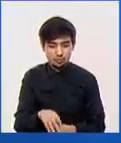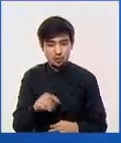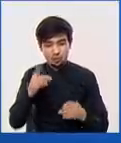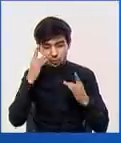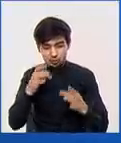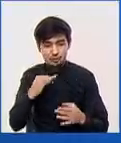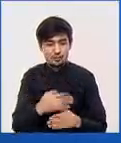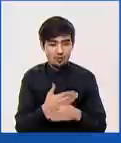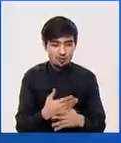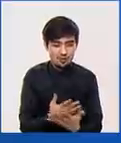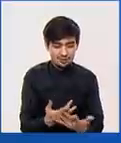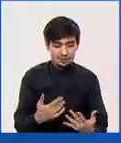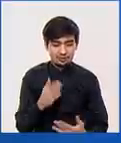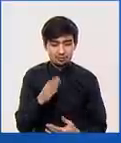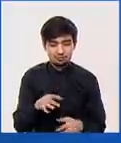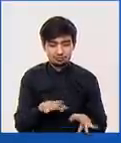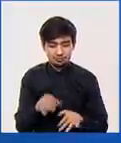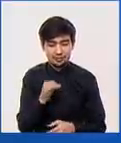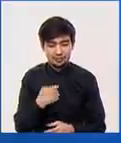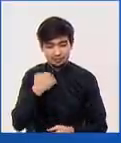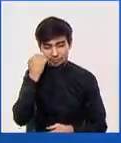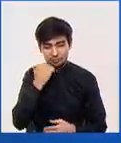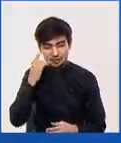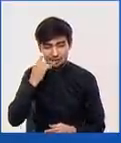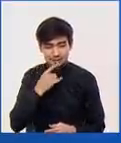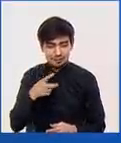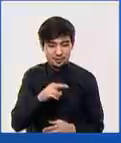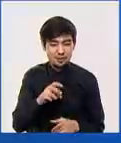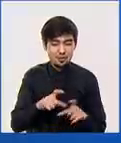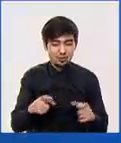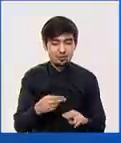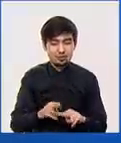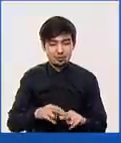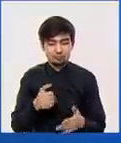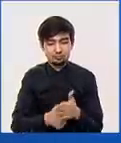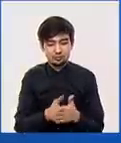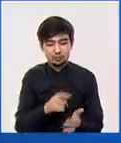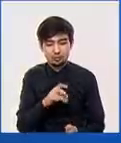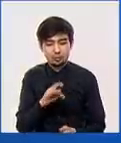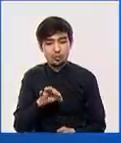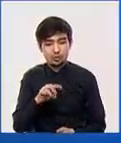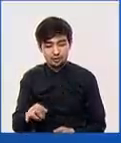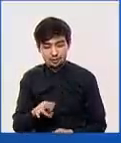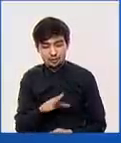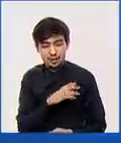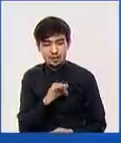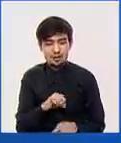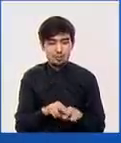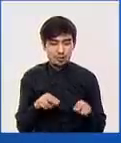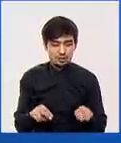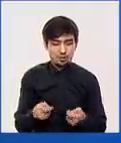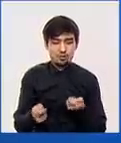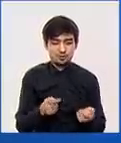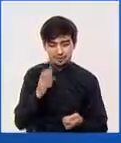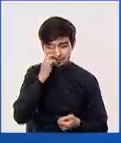и благотворительной деятельности. Я благодарна казахстанцам, голосовавшим за партию Нур Отан, однопартийцам и руководству страны